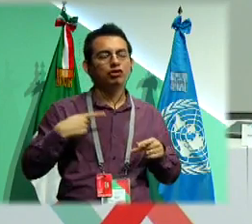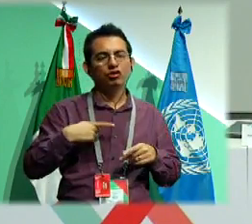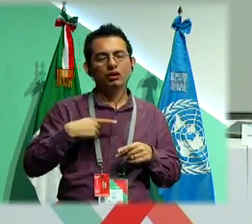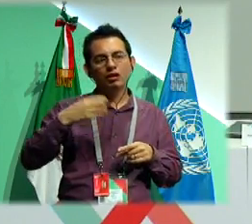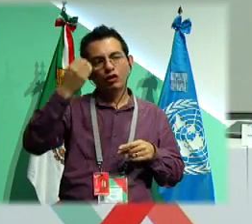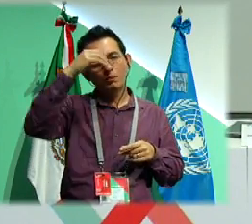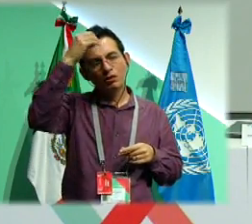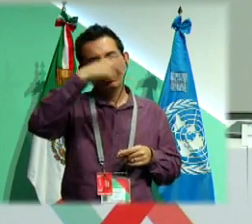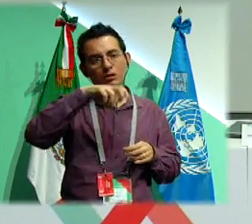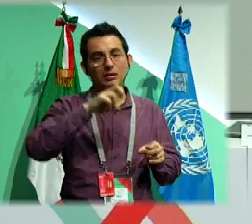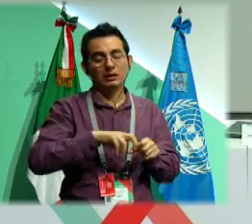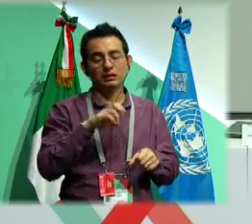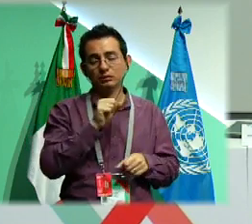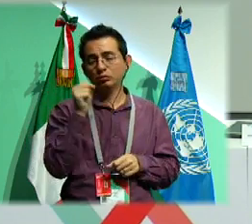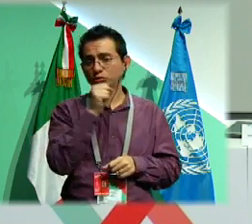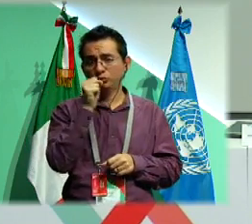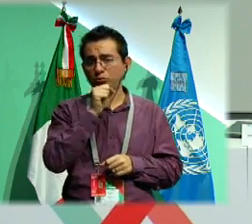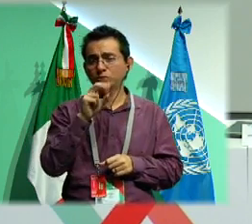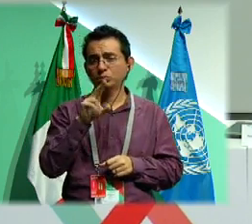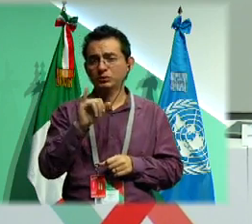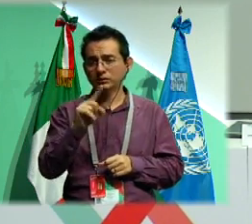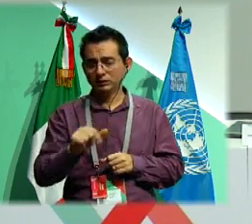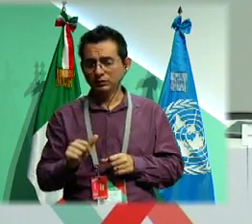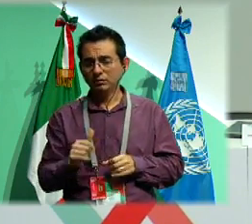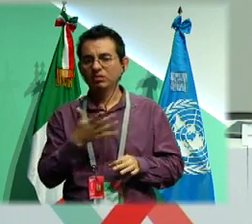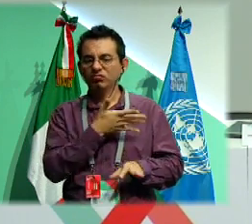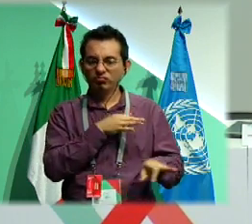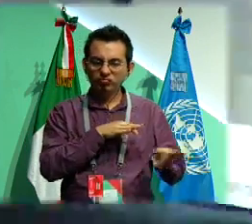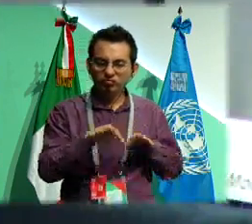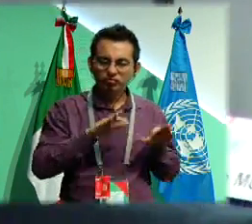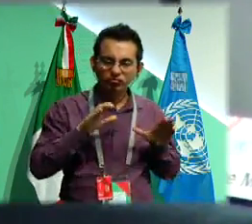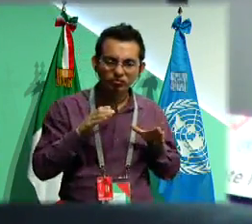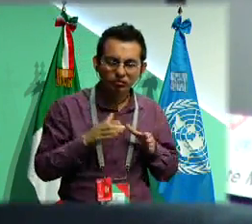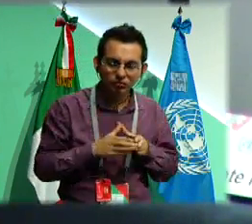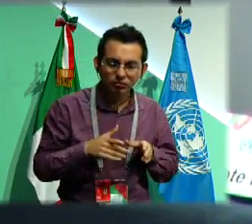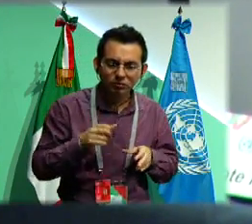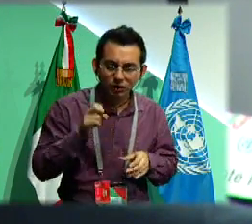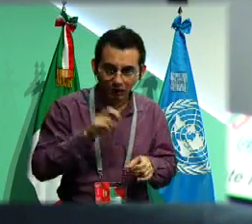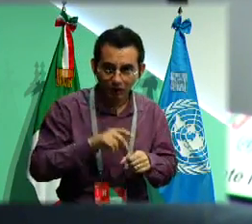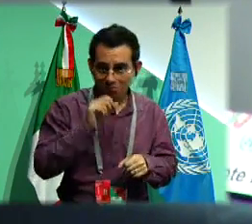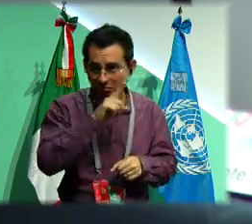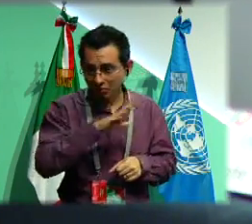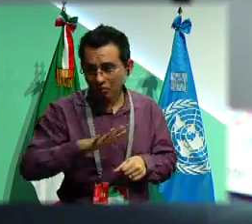Suisse, quelqu'un qui est de la Société numérique de Suisse.